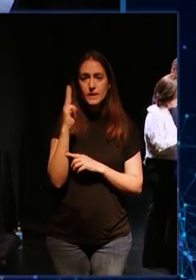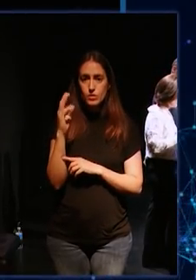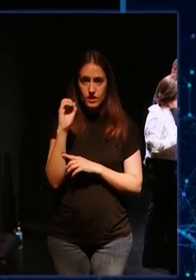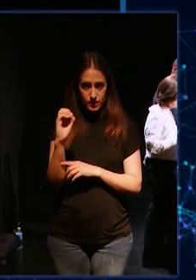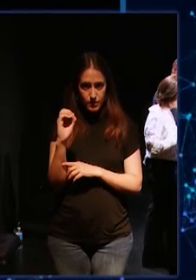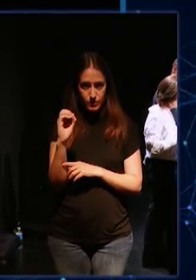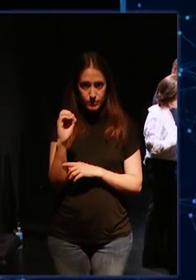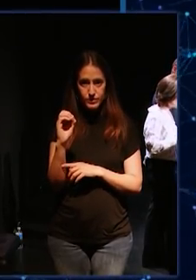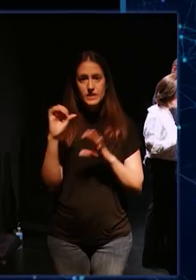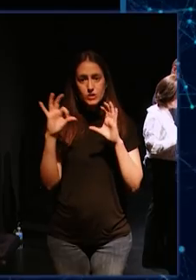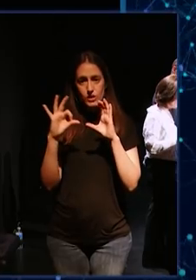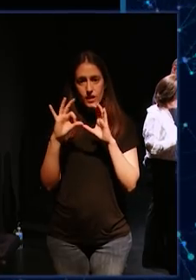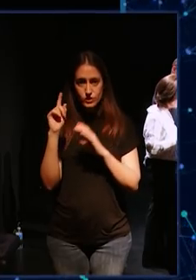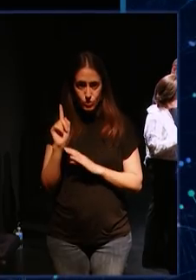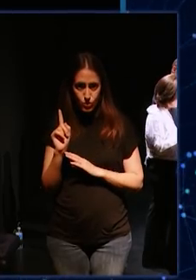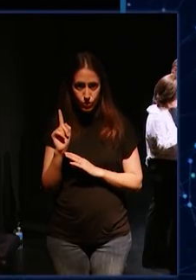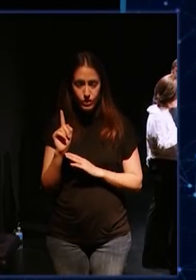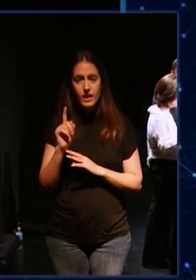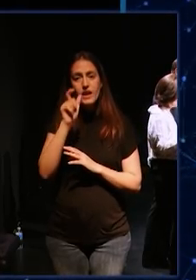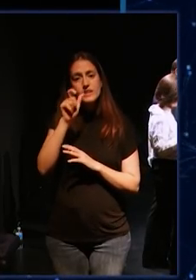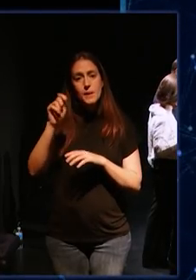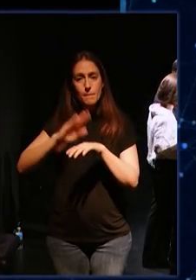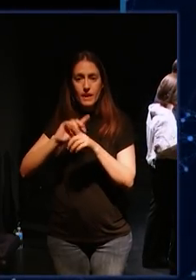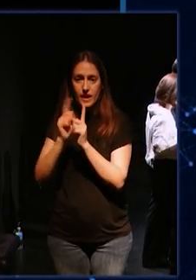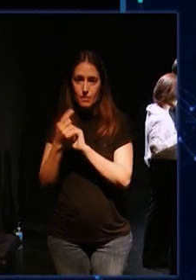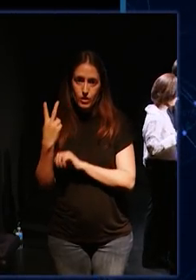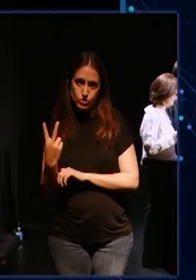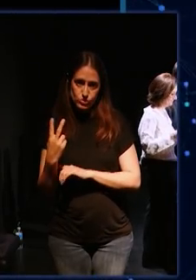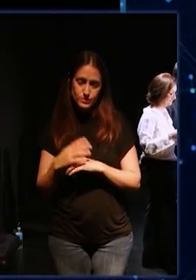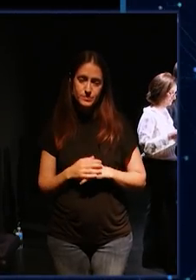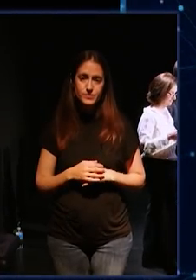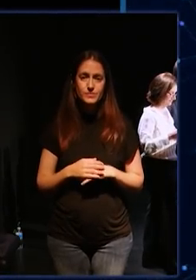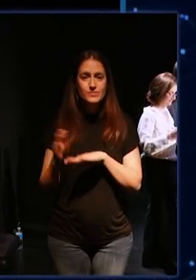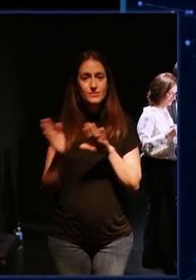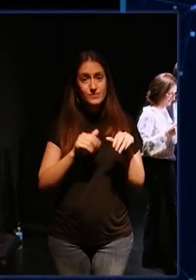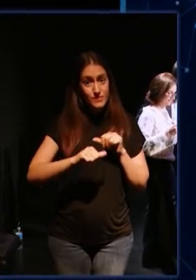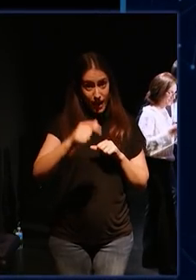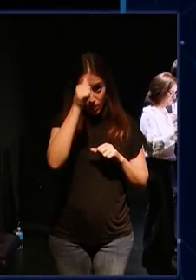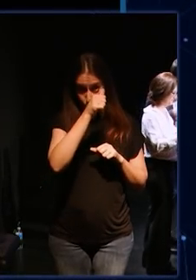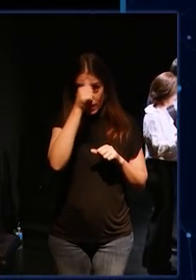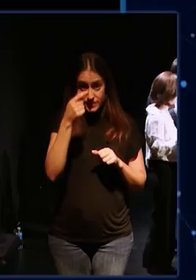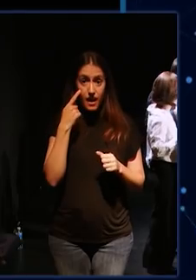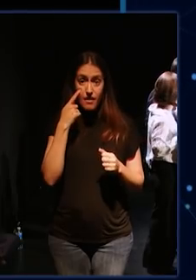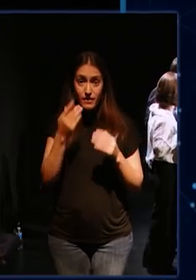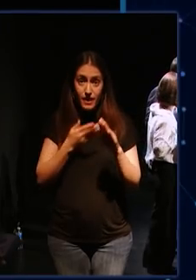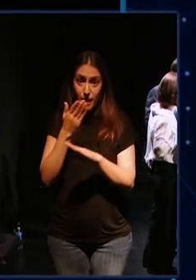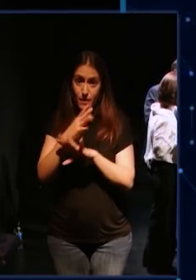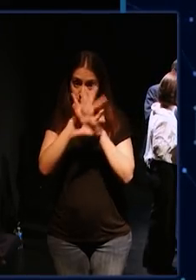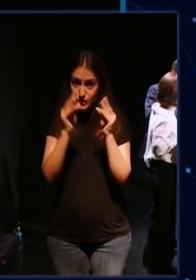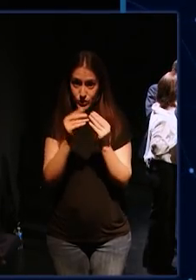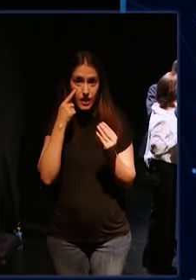cap. Ciutadans, 1. Gent pel Canvi, 2. El diumenge us vindrem a veure amb els resultats i la porra, a veure què ha